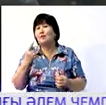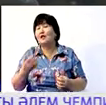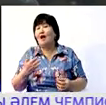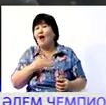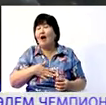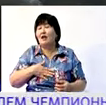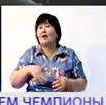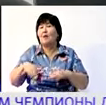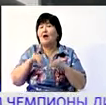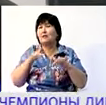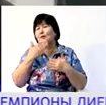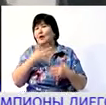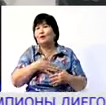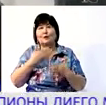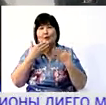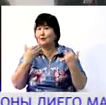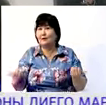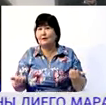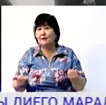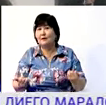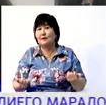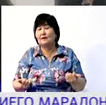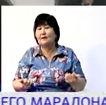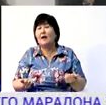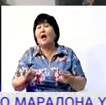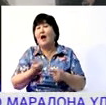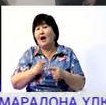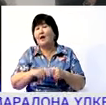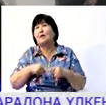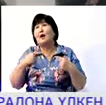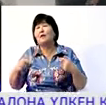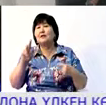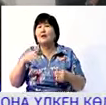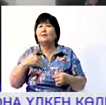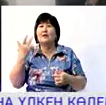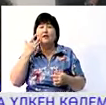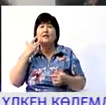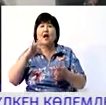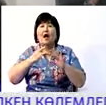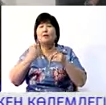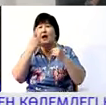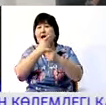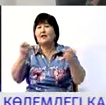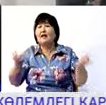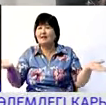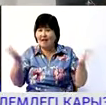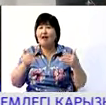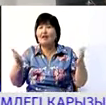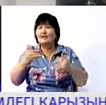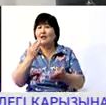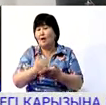халық болмай қаламын екен, қолдамай қаламын екен деген бір уайым болған емес. Әйтпесе басқа өңірге барғанда өзіміз әлеуметтік желіде жариялап ағайын келіңіздер деп